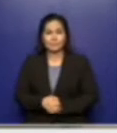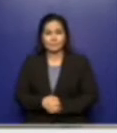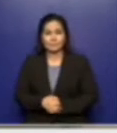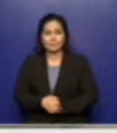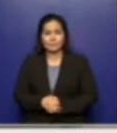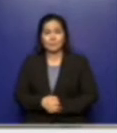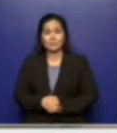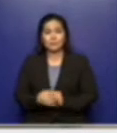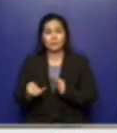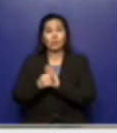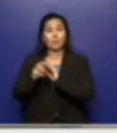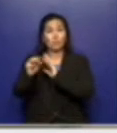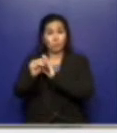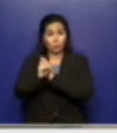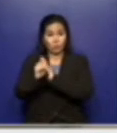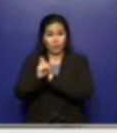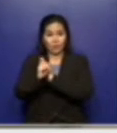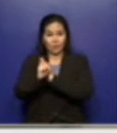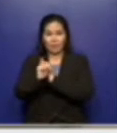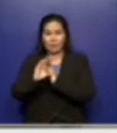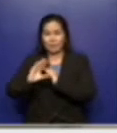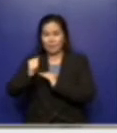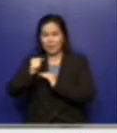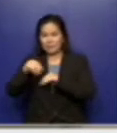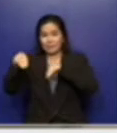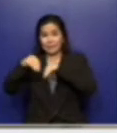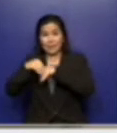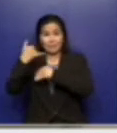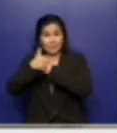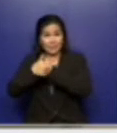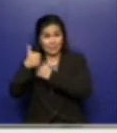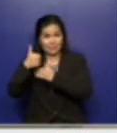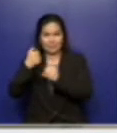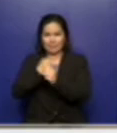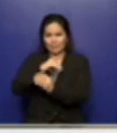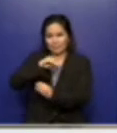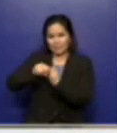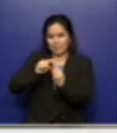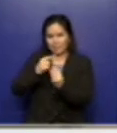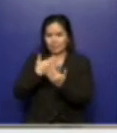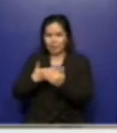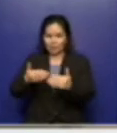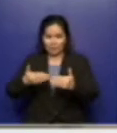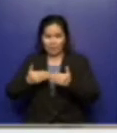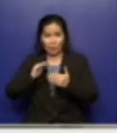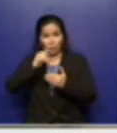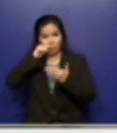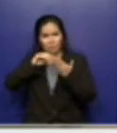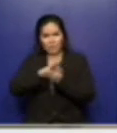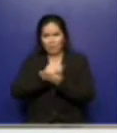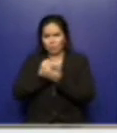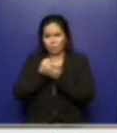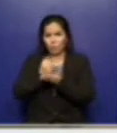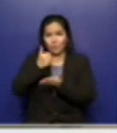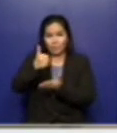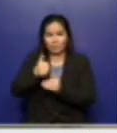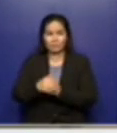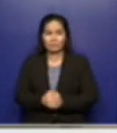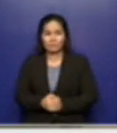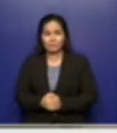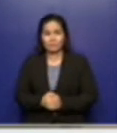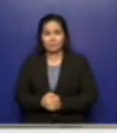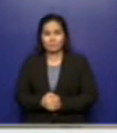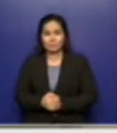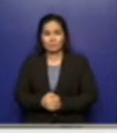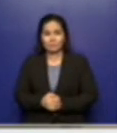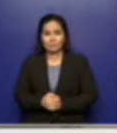มุกดาหารนี่เป็นเมืองหน้าด่านที่จะทำเศรษฐกิจให้กับประเทศมากมายนะครับเป็น